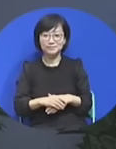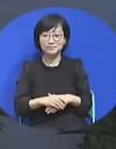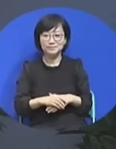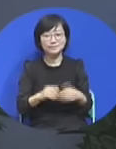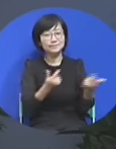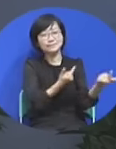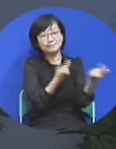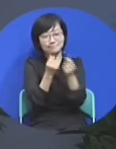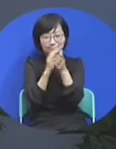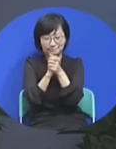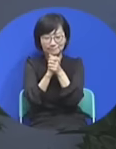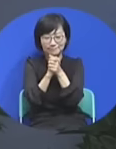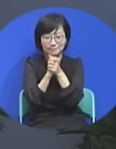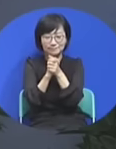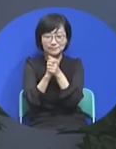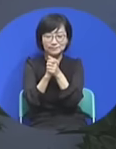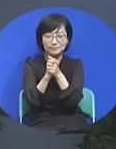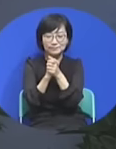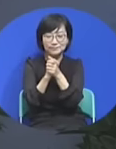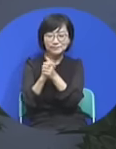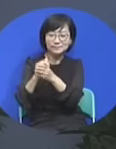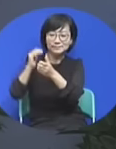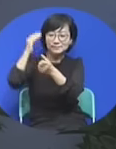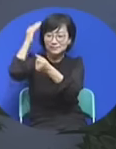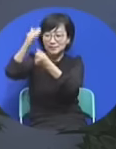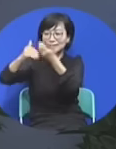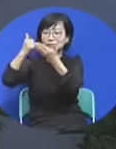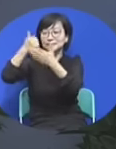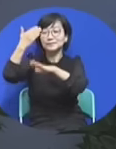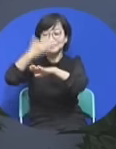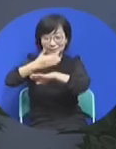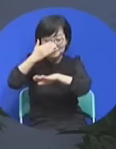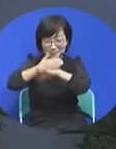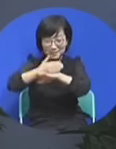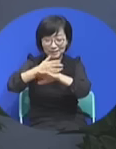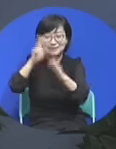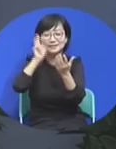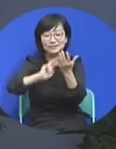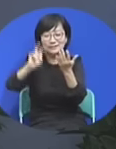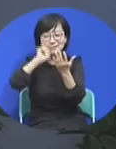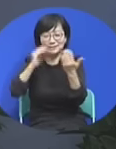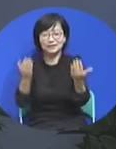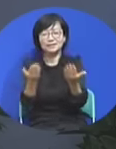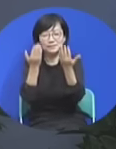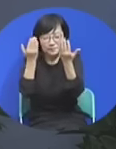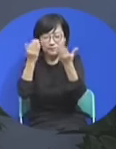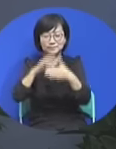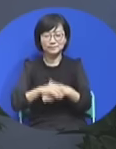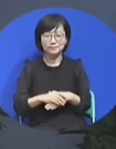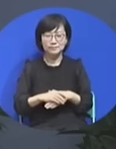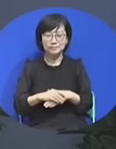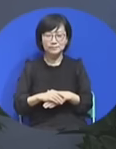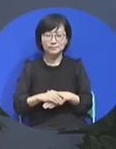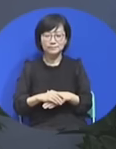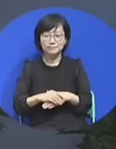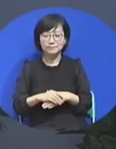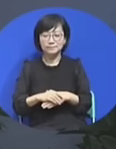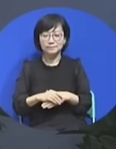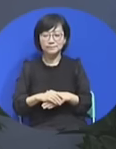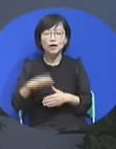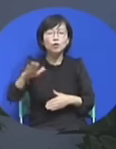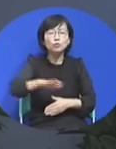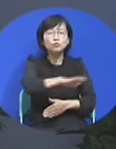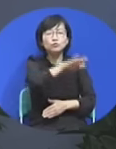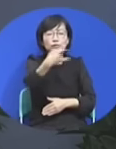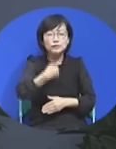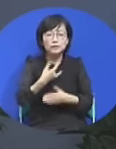this blessing. 기도하겠습니다. 하나님 감사와 찬양을 드립니다. God, we thank you and give you our praise. 우리에게 주신 축복을